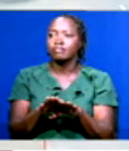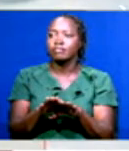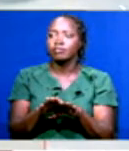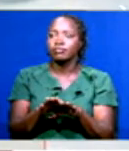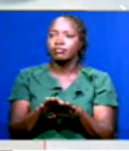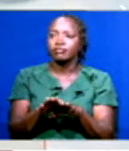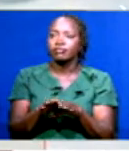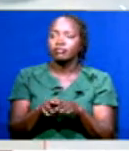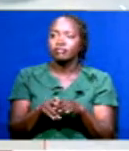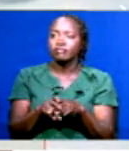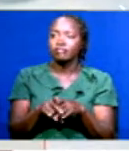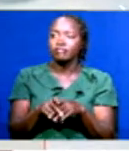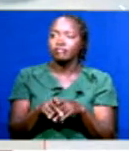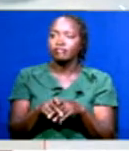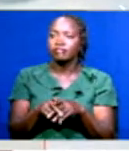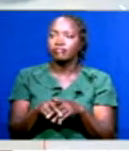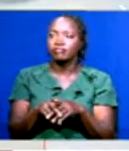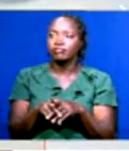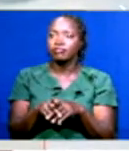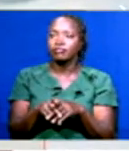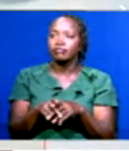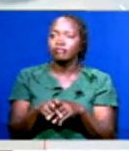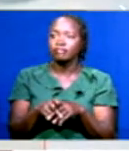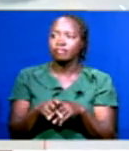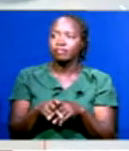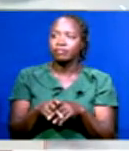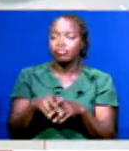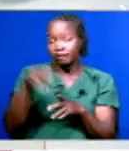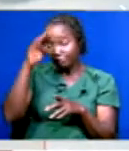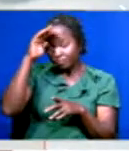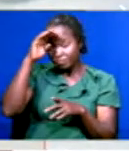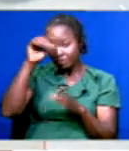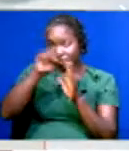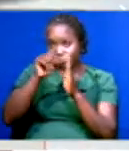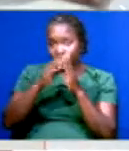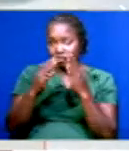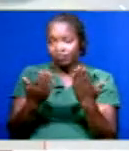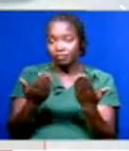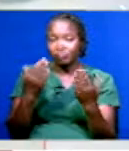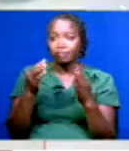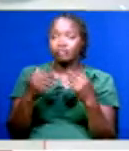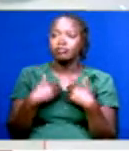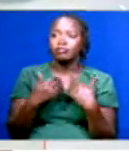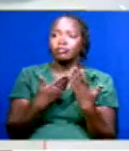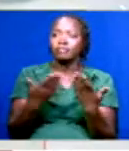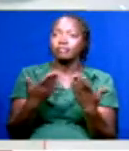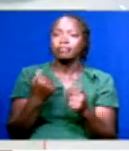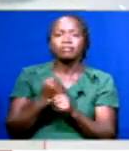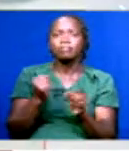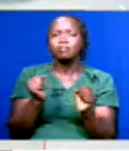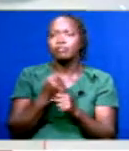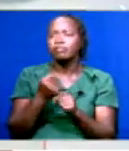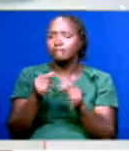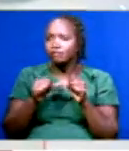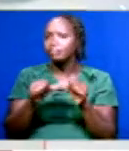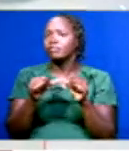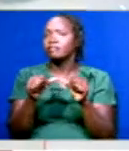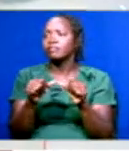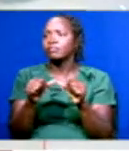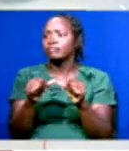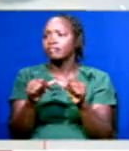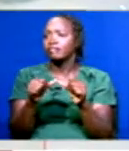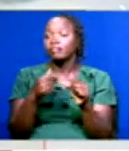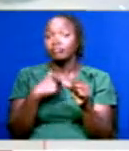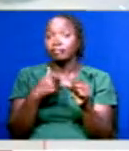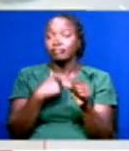Sasa mmeshasikia baa kwa State House. Sasa ukiweka baa kwa State House kuna kazi inaweza fanyika. Mimi